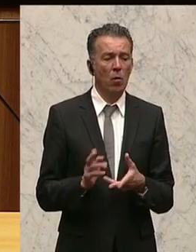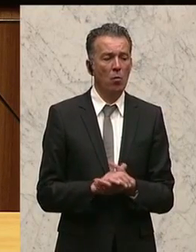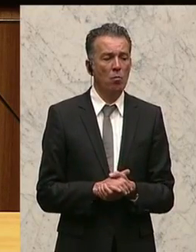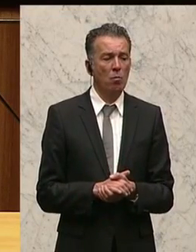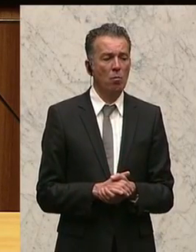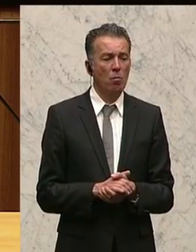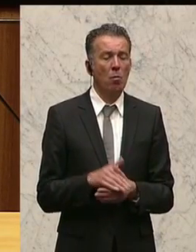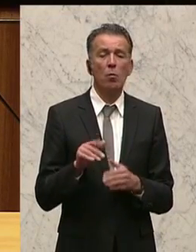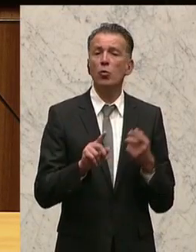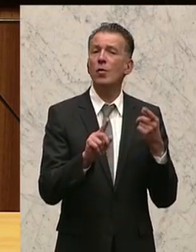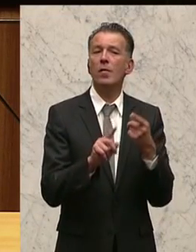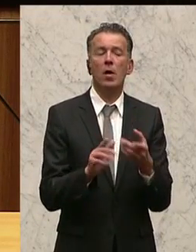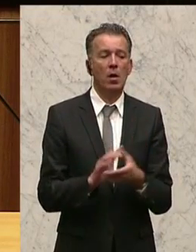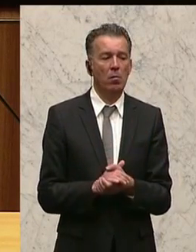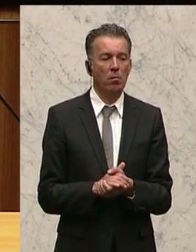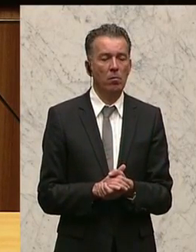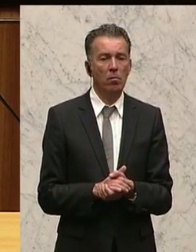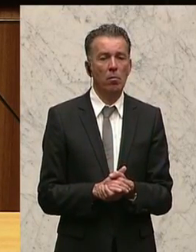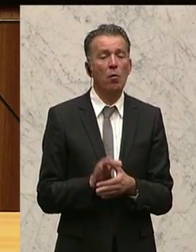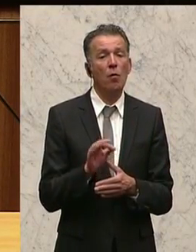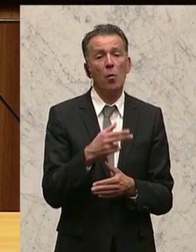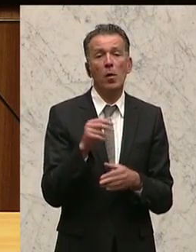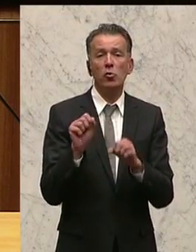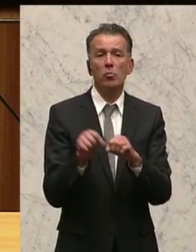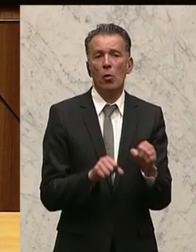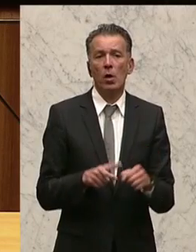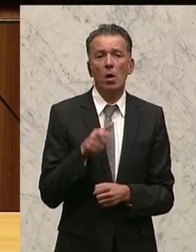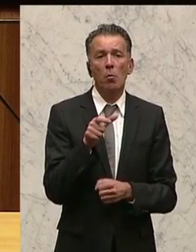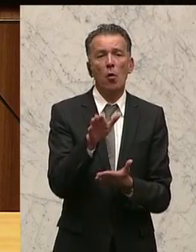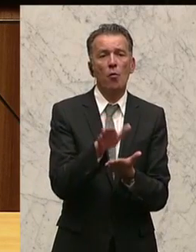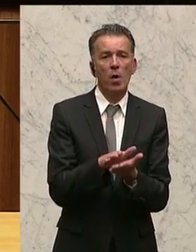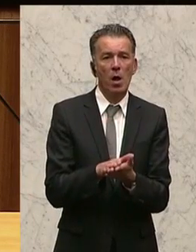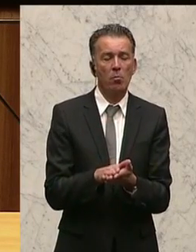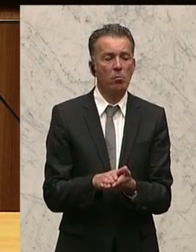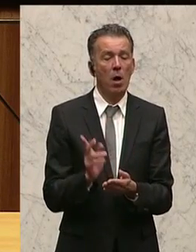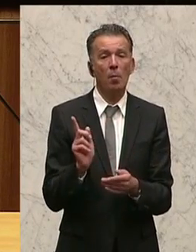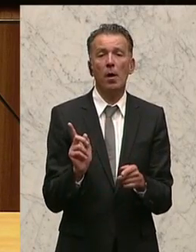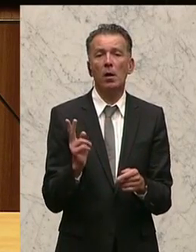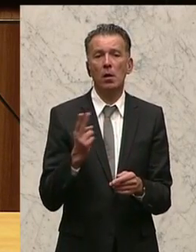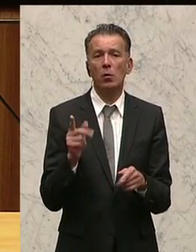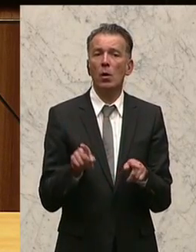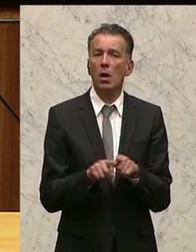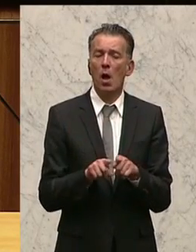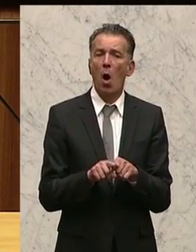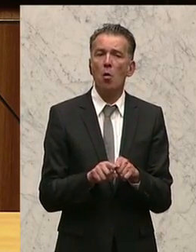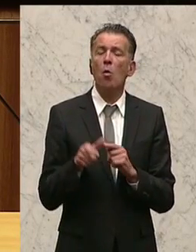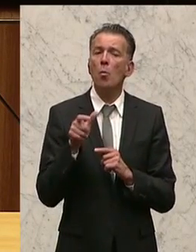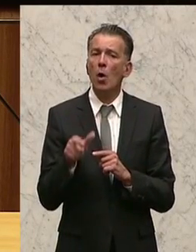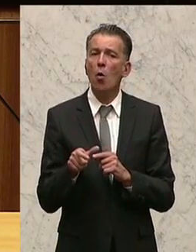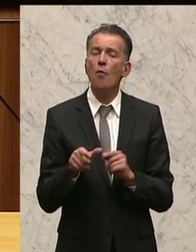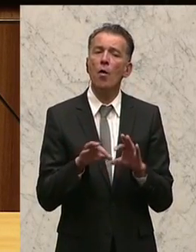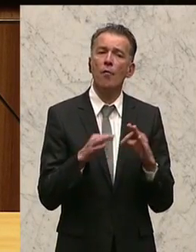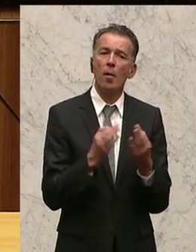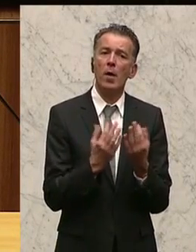Weil es muss, glaube ich, unser Ziel sein, erstens mal die Menschen die Möglichkeit zu geben, im Beruf zu bleiben, aber natürlich auch das mit einer Familie zu vereinbaren.